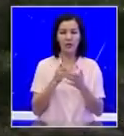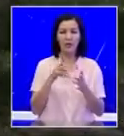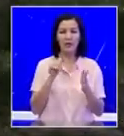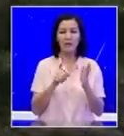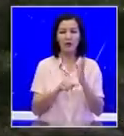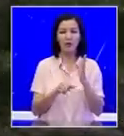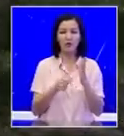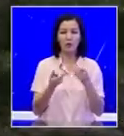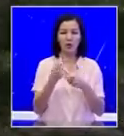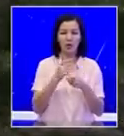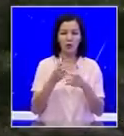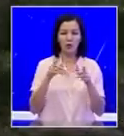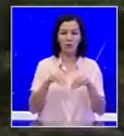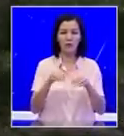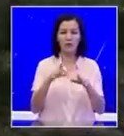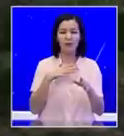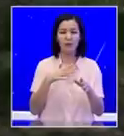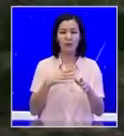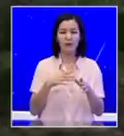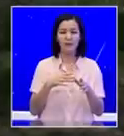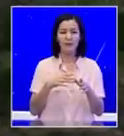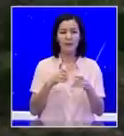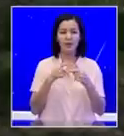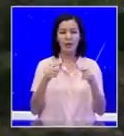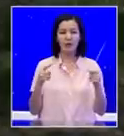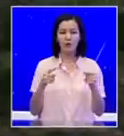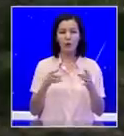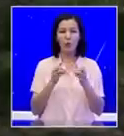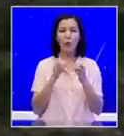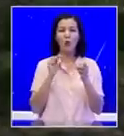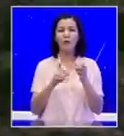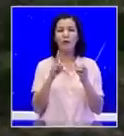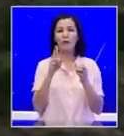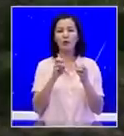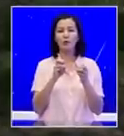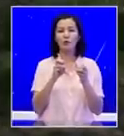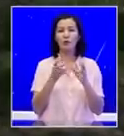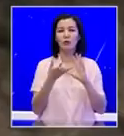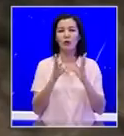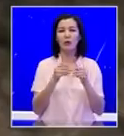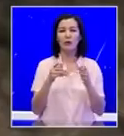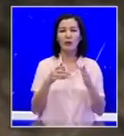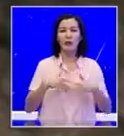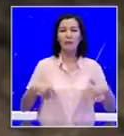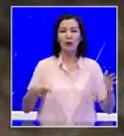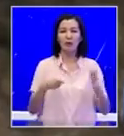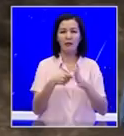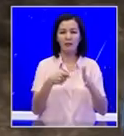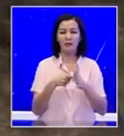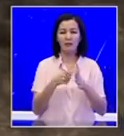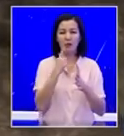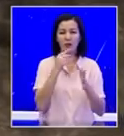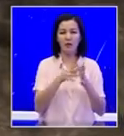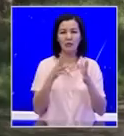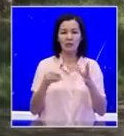2600 гектарға картоп себіледі шаруа жоқтармен. Оның 10200 көлемінде мал азығына. Ал қант қылшасы